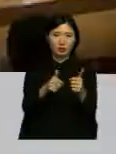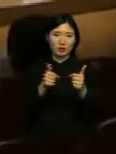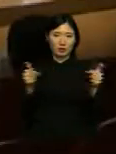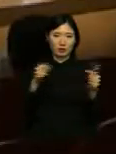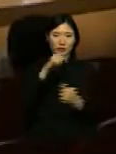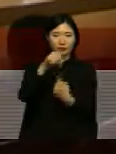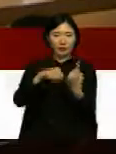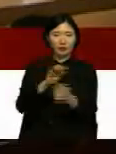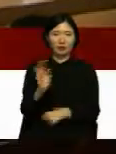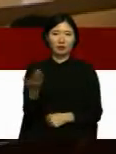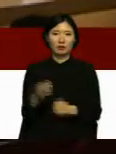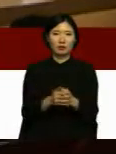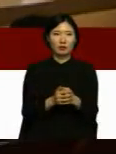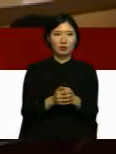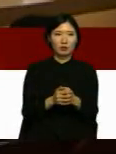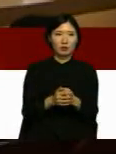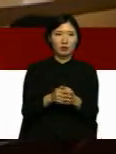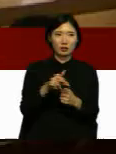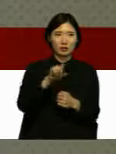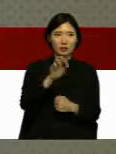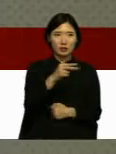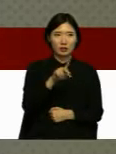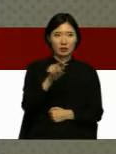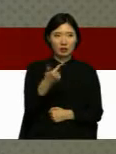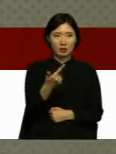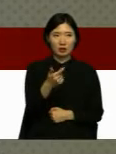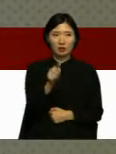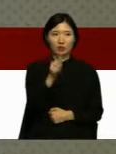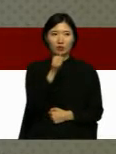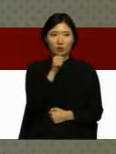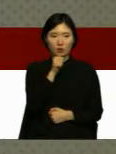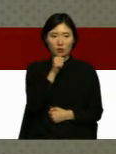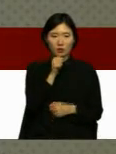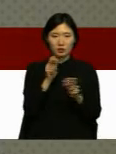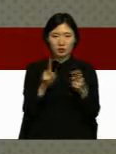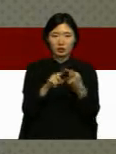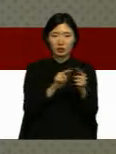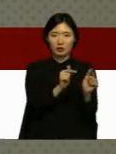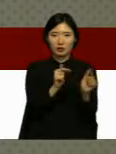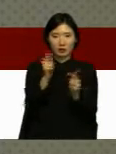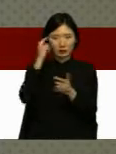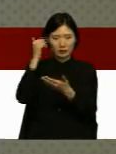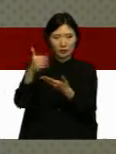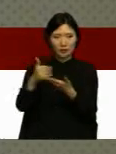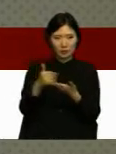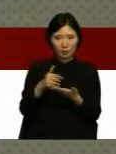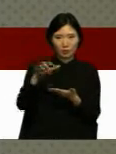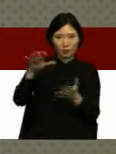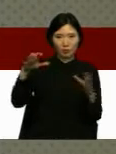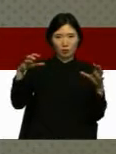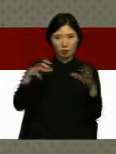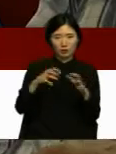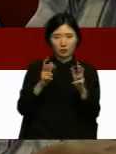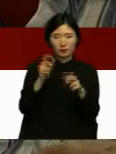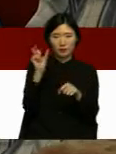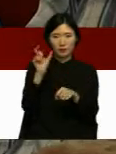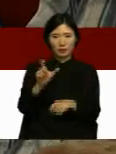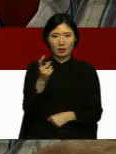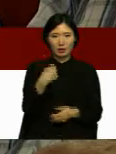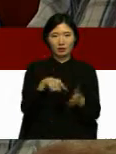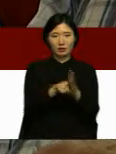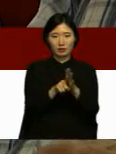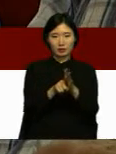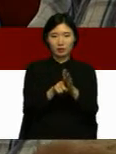운영됩니다. 파주시는 장단콩 웨빙마루 사업에 대한 다양한 의견을 수렴하고 사업성 강화를 위해